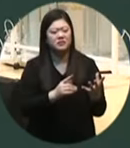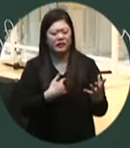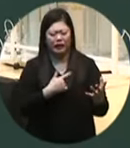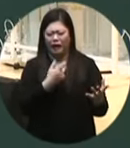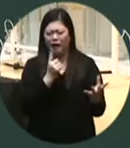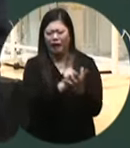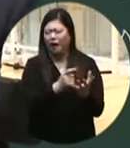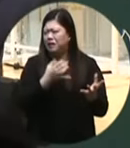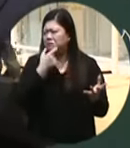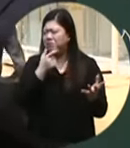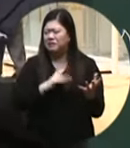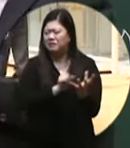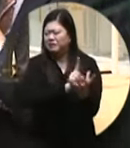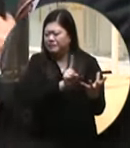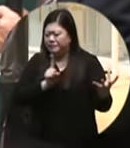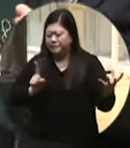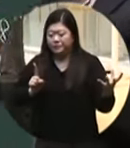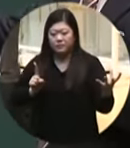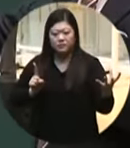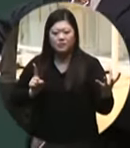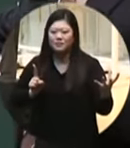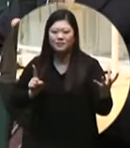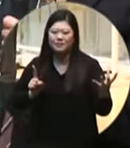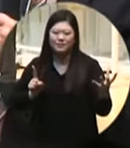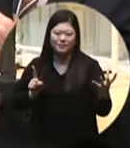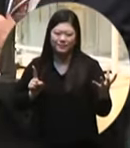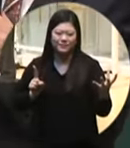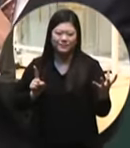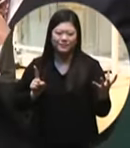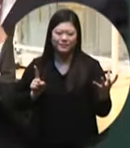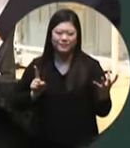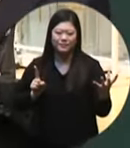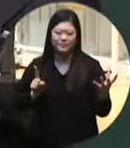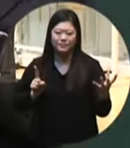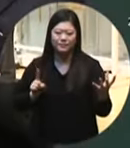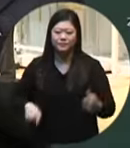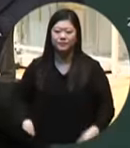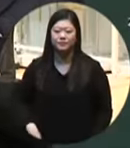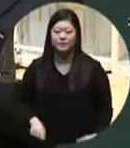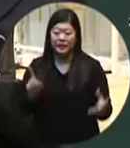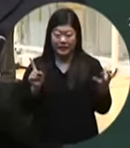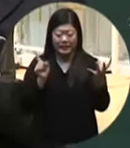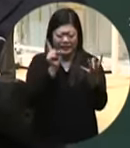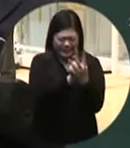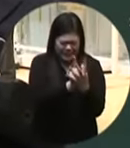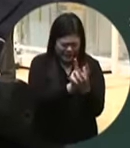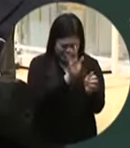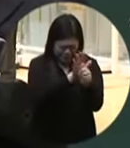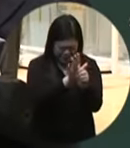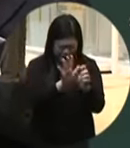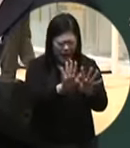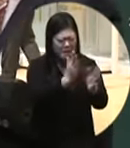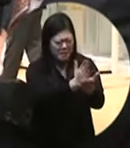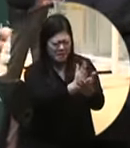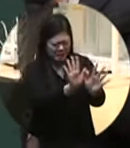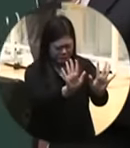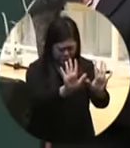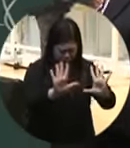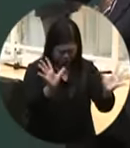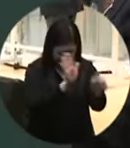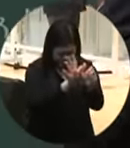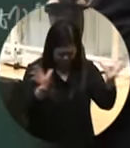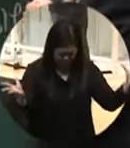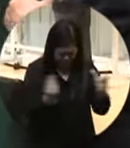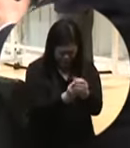be deceived by them. 그거 했는데요. 전도 운동이 일어나 버렸어요. I just did that, and the evangelism movement